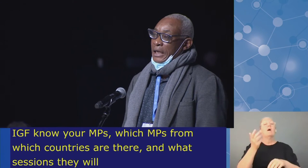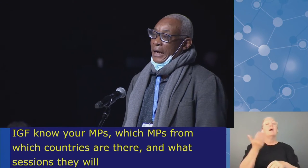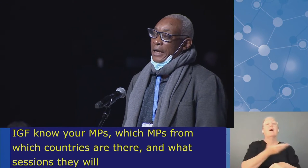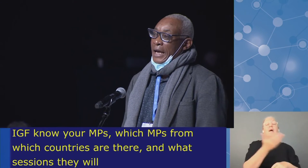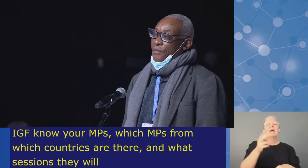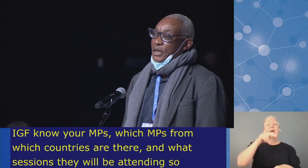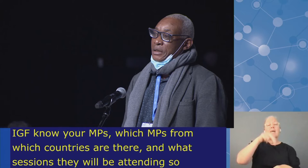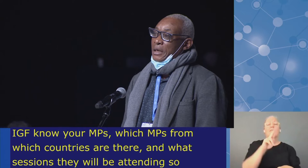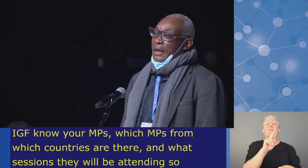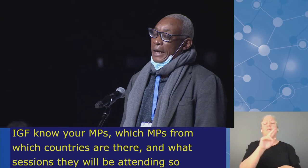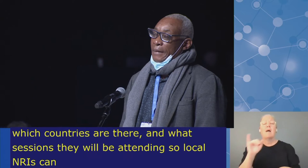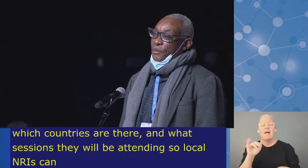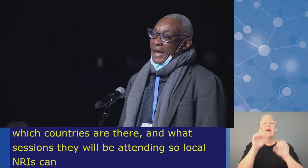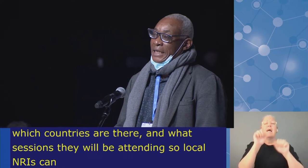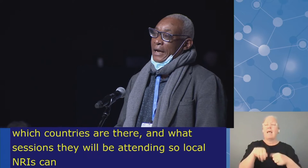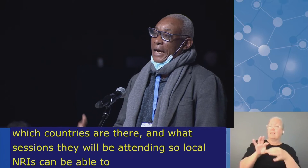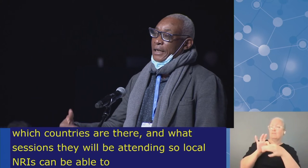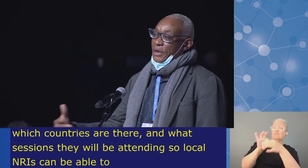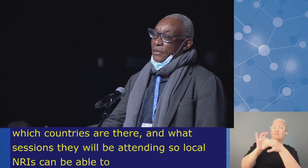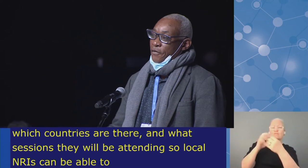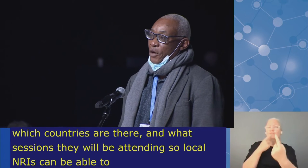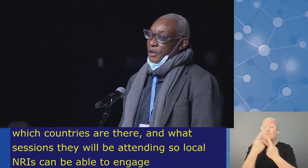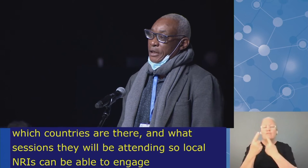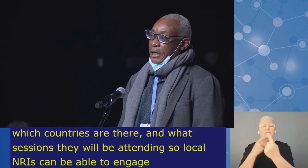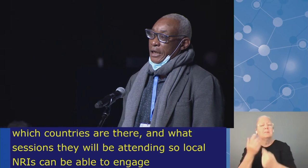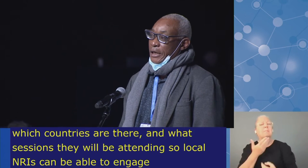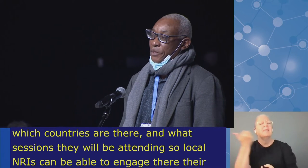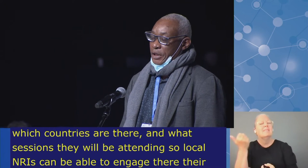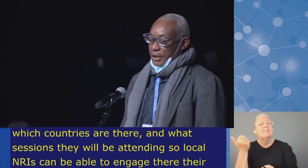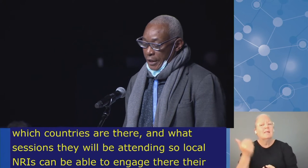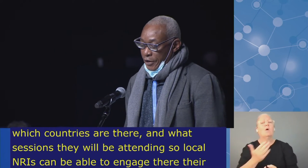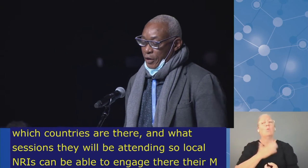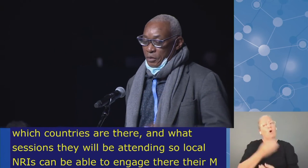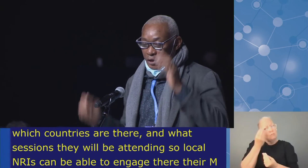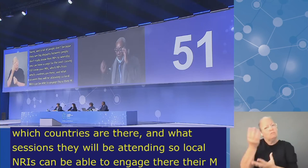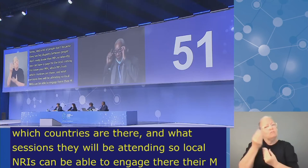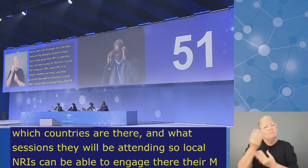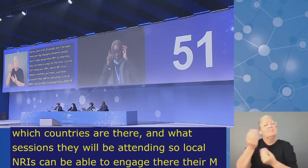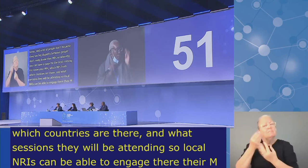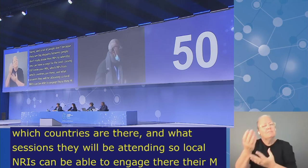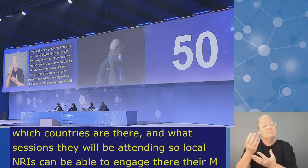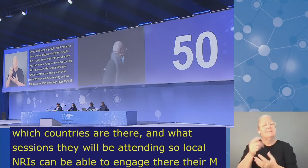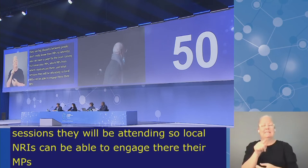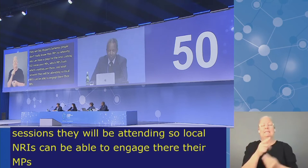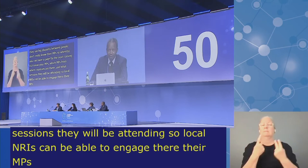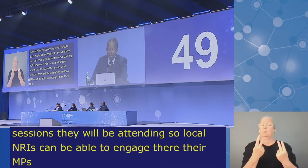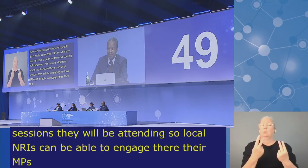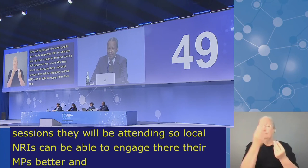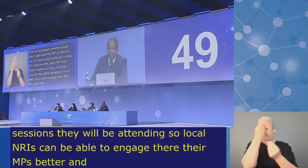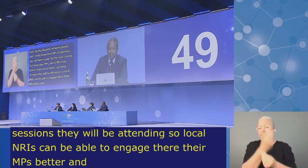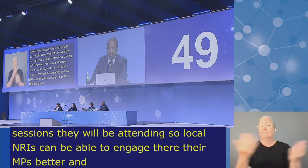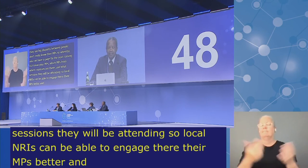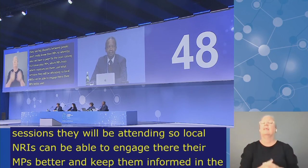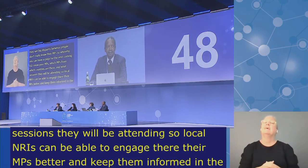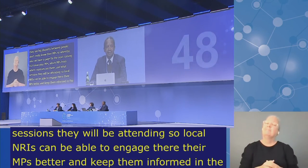того, чтобы связывать представителей населения с депутатами, представляющими их интересы. Я думаю,